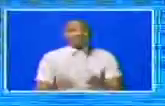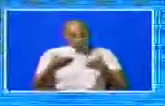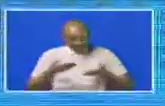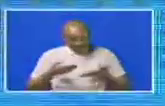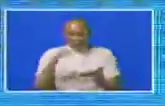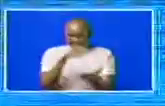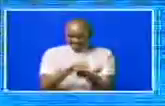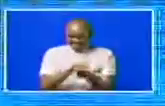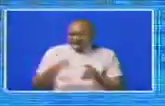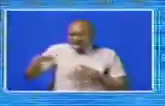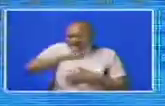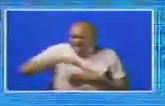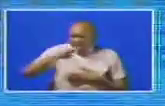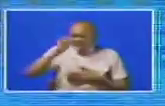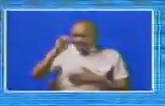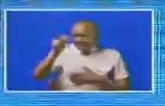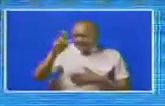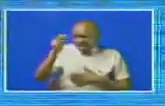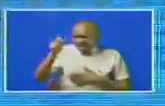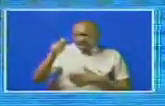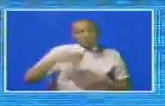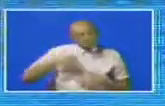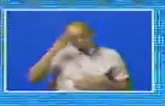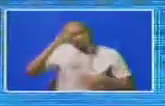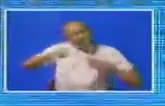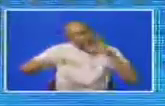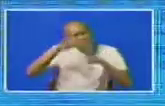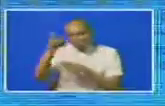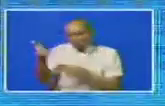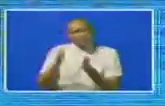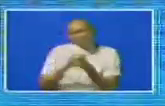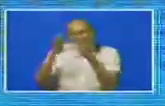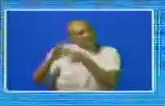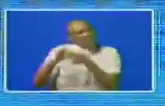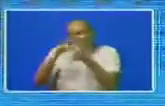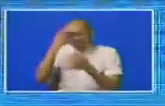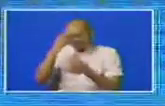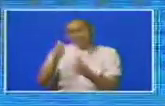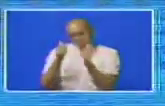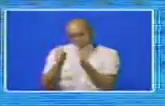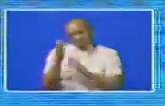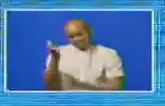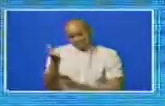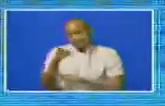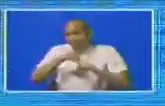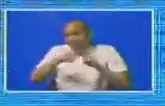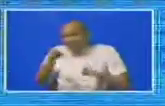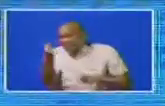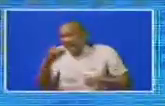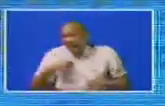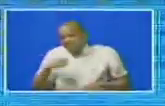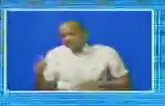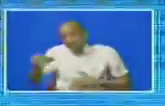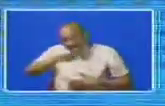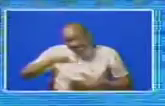Karibu tena. Eneo zima la Mara linajulikana kwa wanyamapori na utamaduni tajika wa Kimasai. Lakini huku pia kunazo sehemu